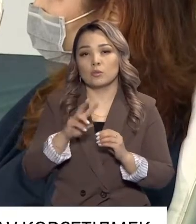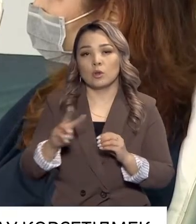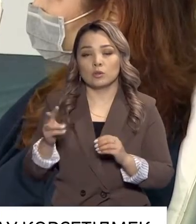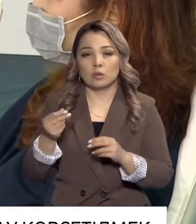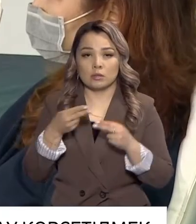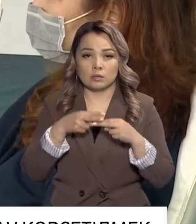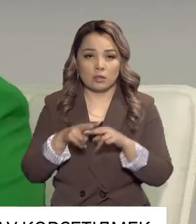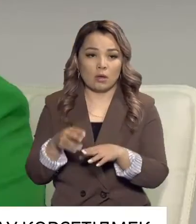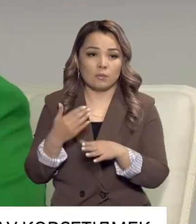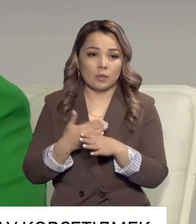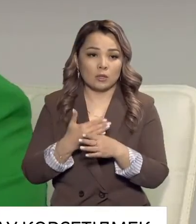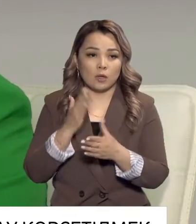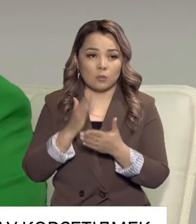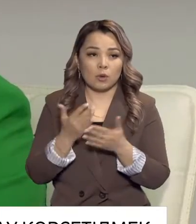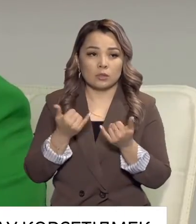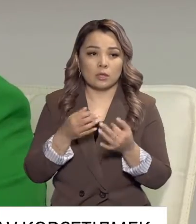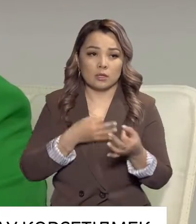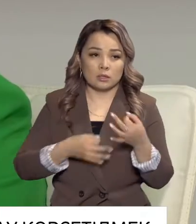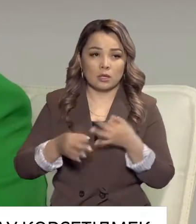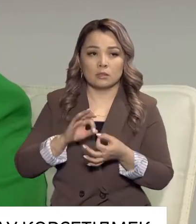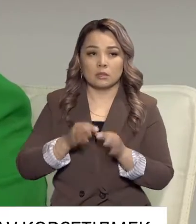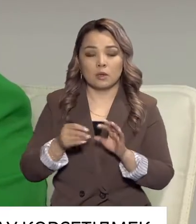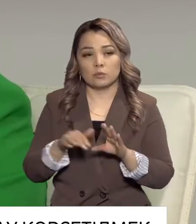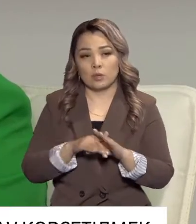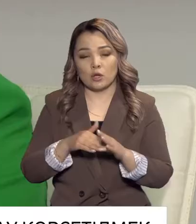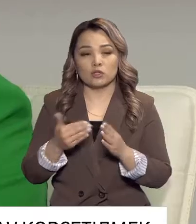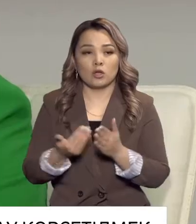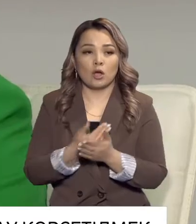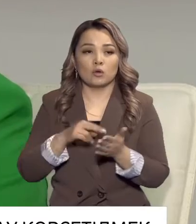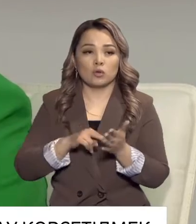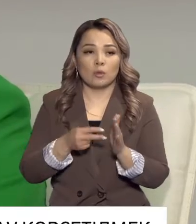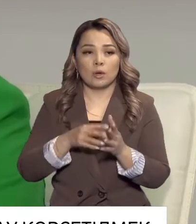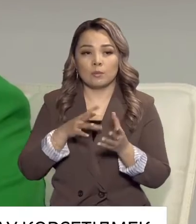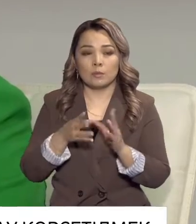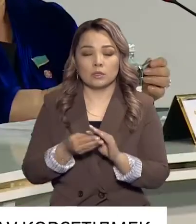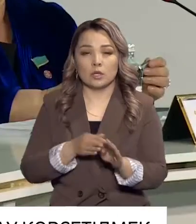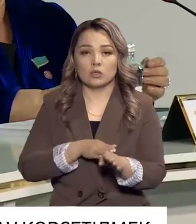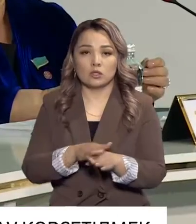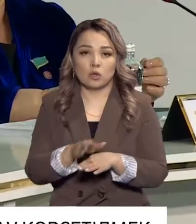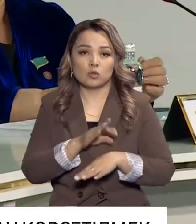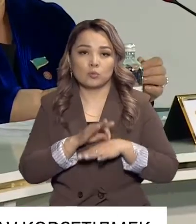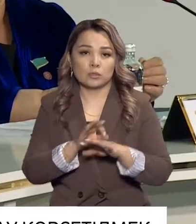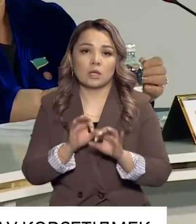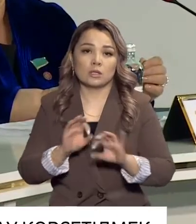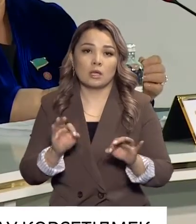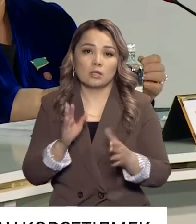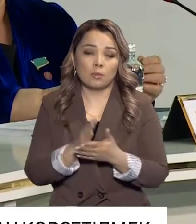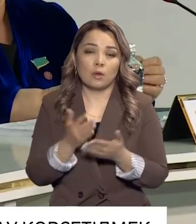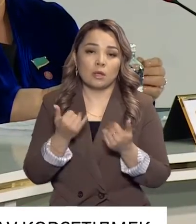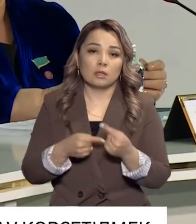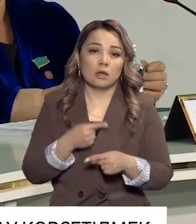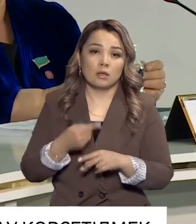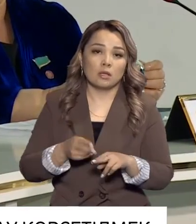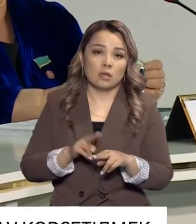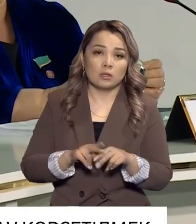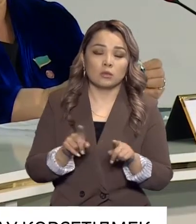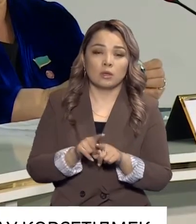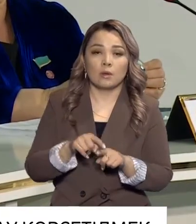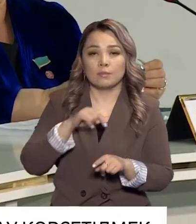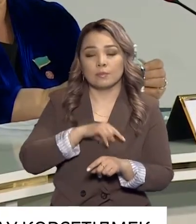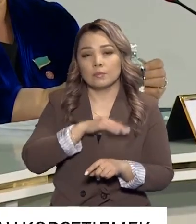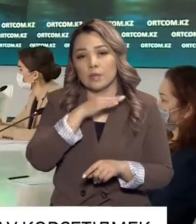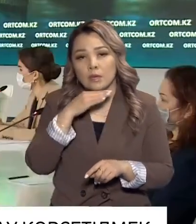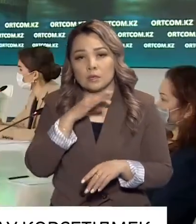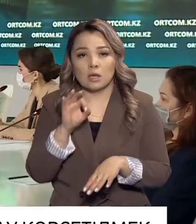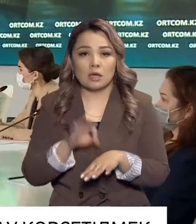Осы және өзге мәселелермен бөліскен қор мүшелері жаңа жобалардың жүзеге асырылып жатқанын да ескертті. Олар арқа бұлшықет атрофиясы,